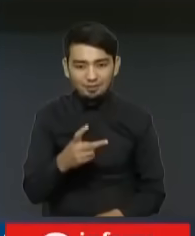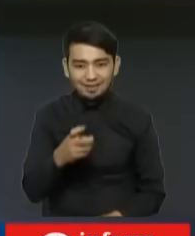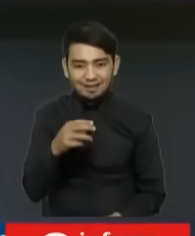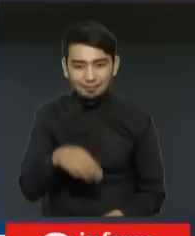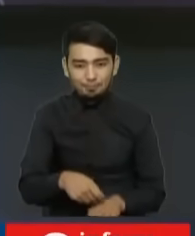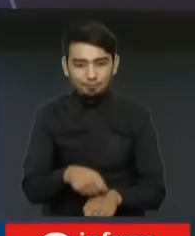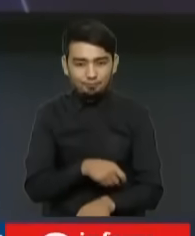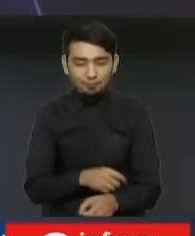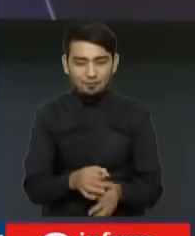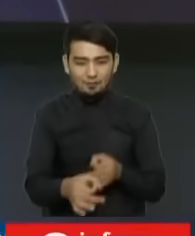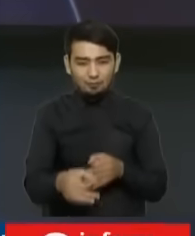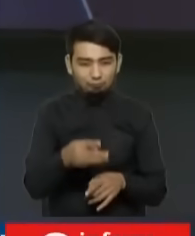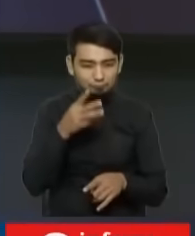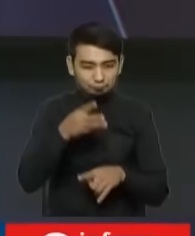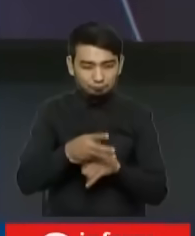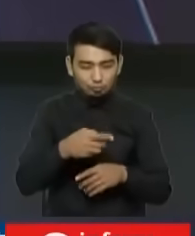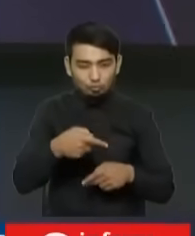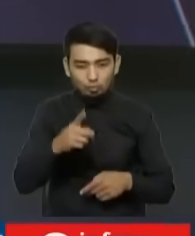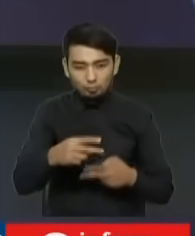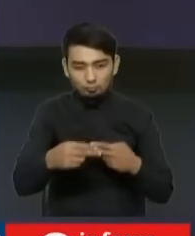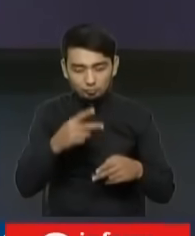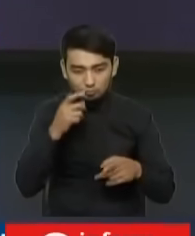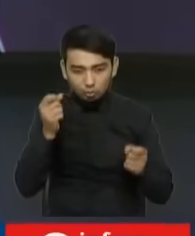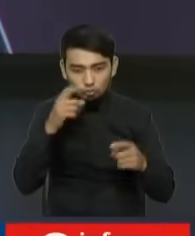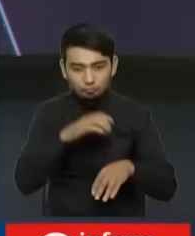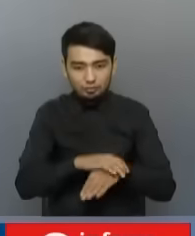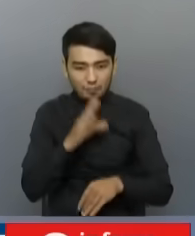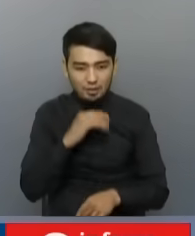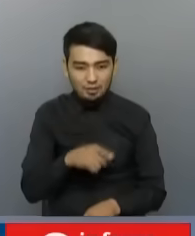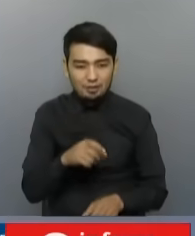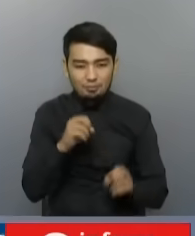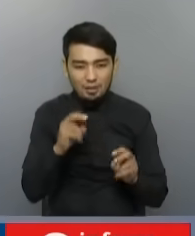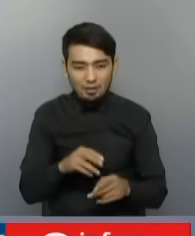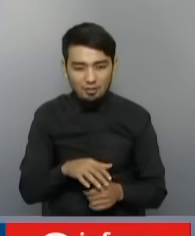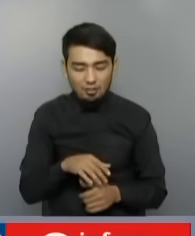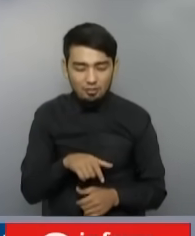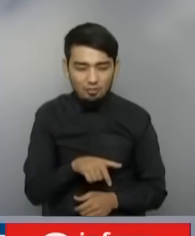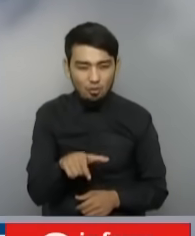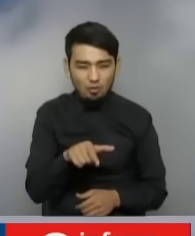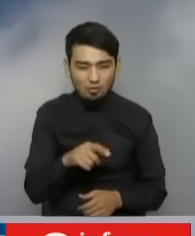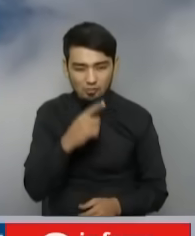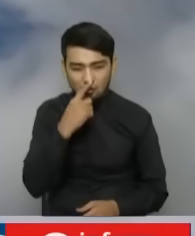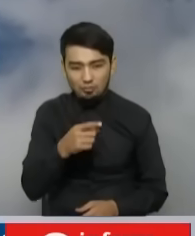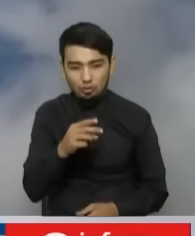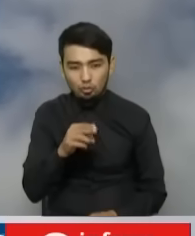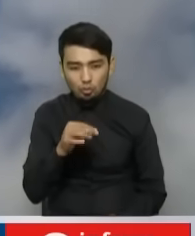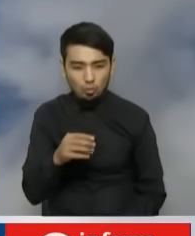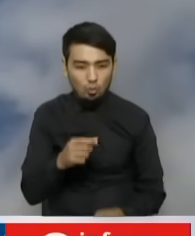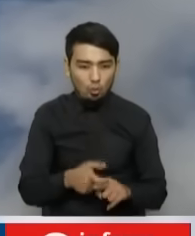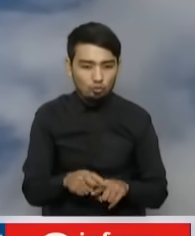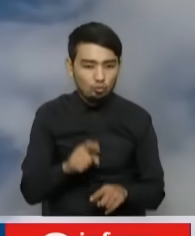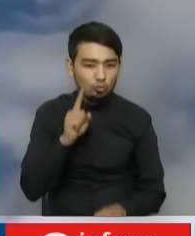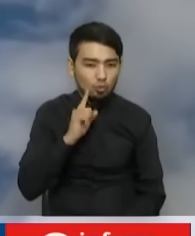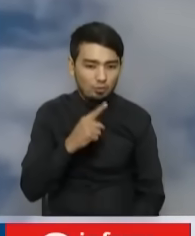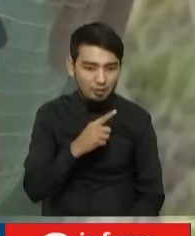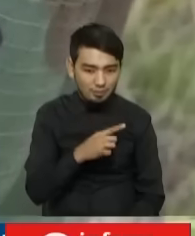түсіре алады. Полицейлер арнайы құрылғыны таш жолдарға шығарған. Тәртіп сақшылары жол учаскелерін дронмен бақылау өте ыңғайлы деп отыр.